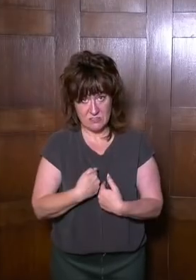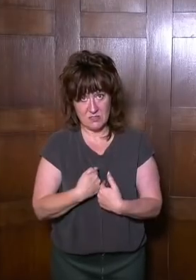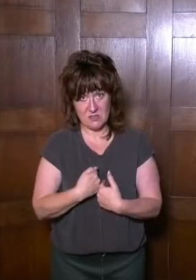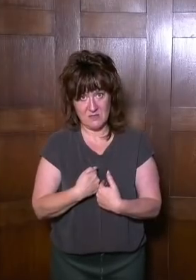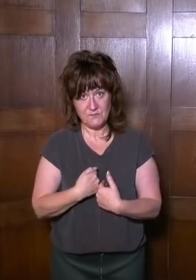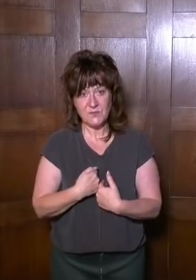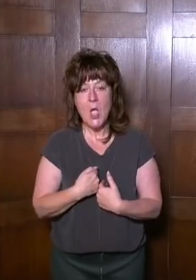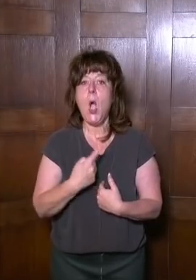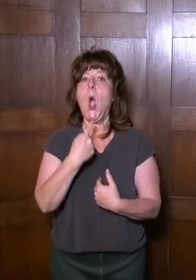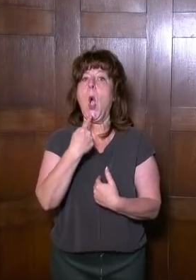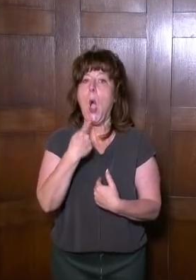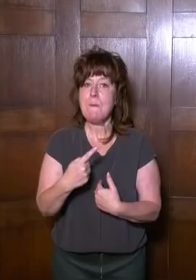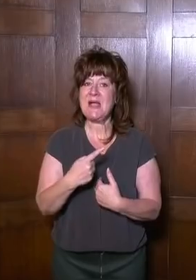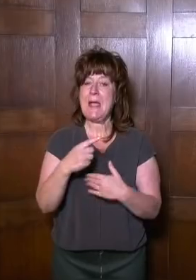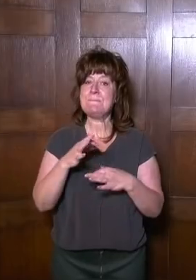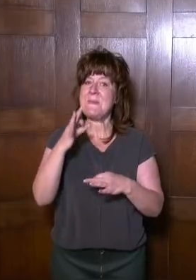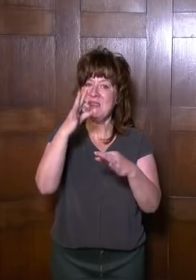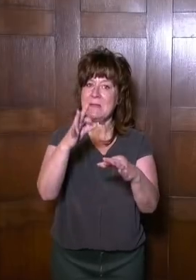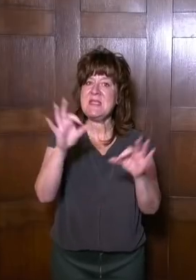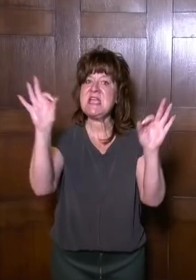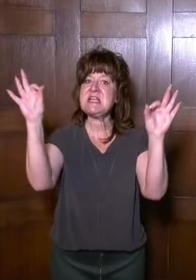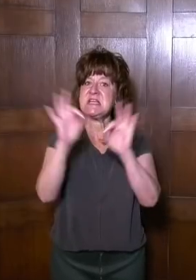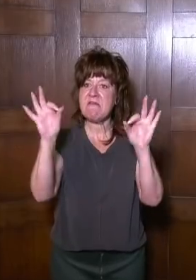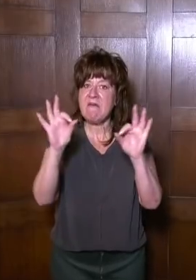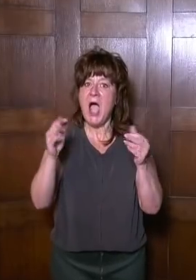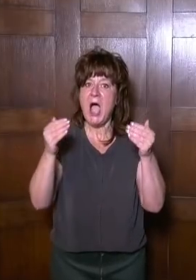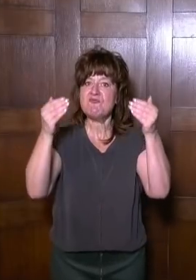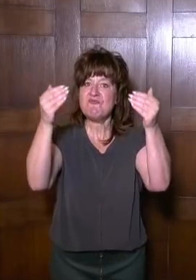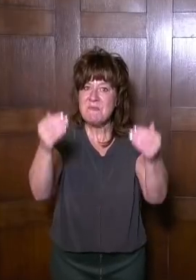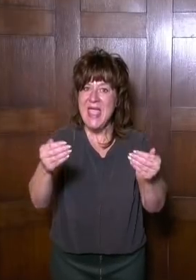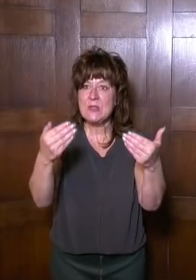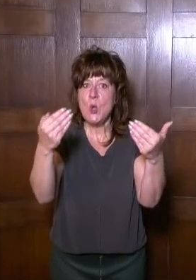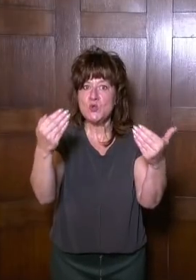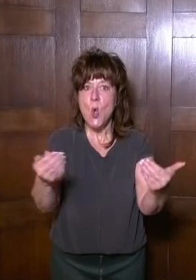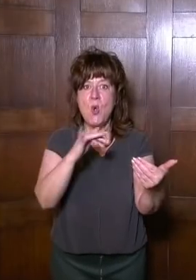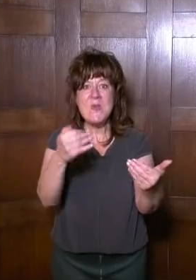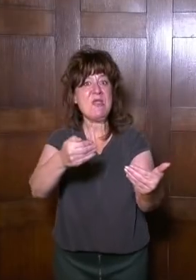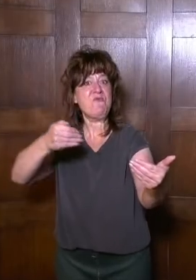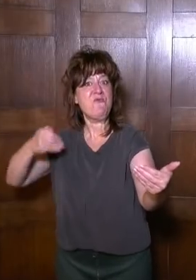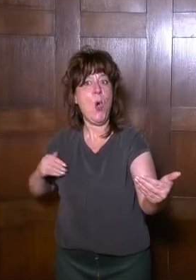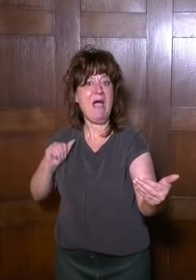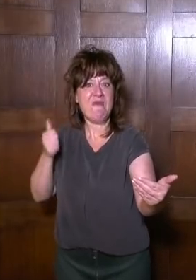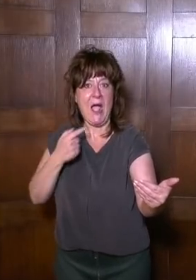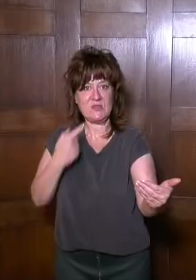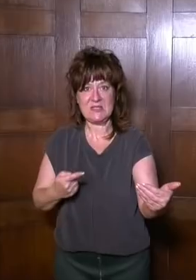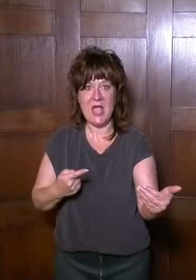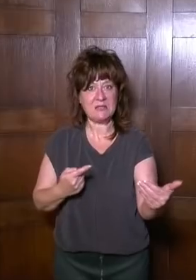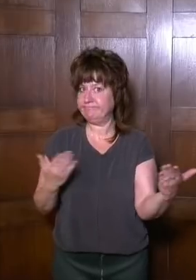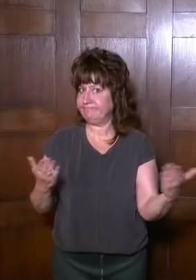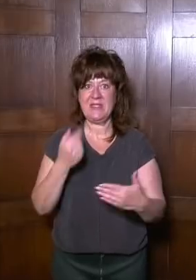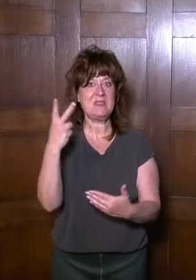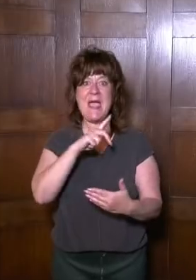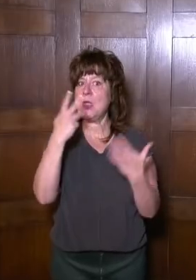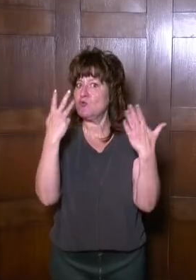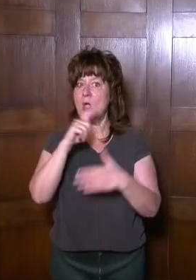die Gefährlichkeit einer Pandemie tatsächlich sich im Nachgang so darstellt, wie sie ist, das wissen wir nicht. Das haben wir 2009, 2010 bei der Schweinegrippe